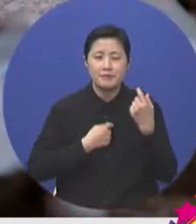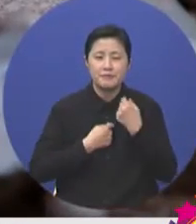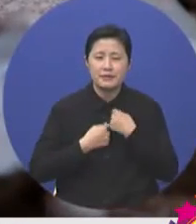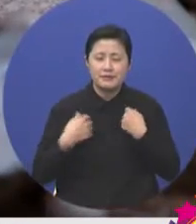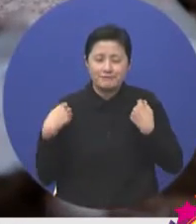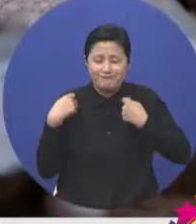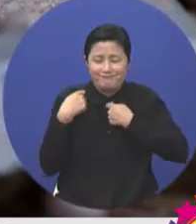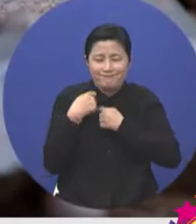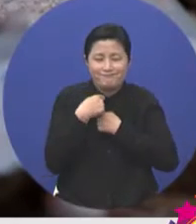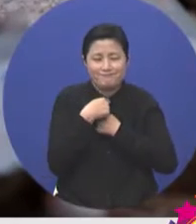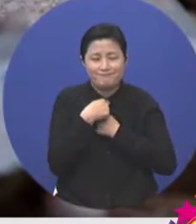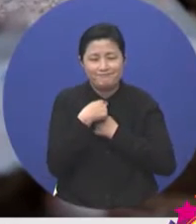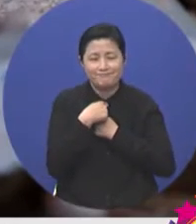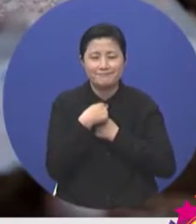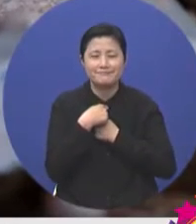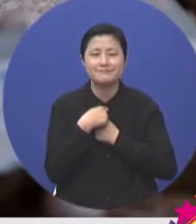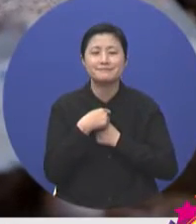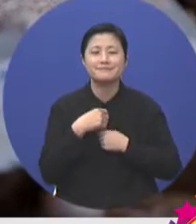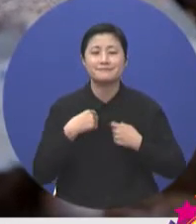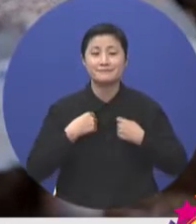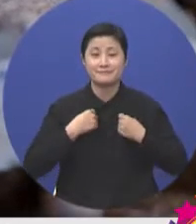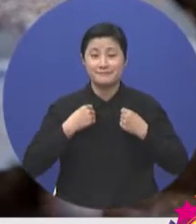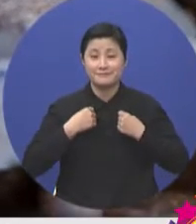여민 옷깃에